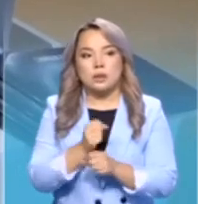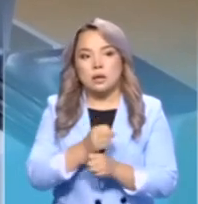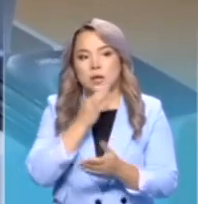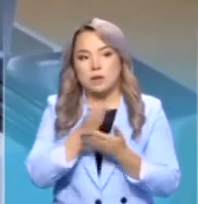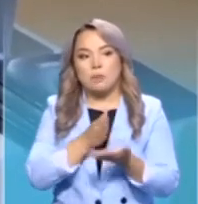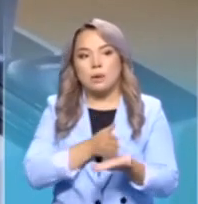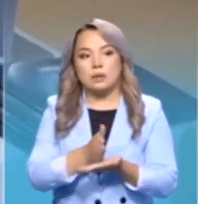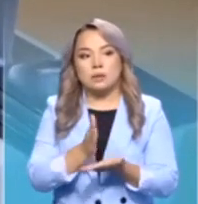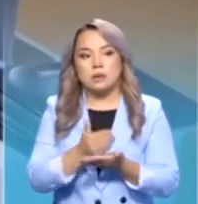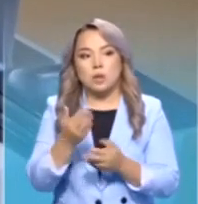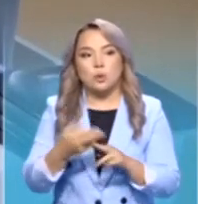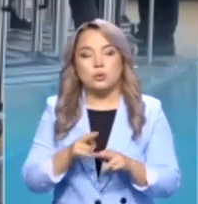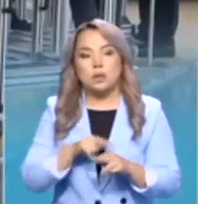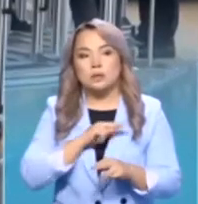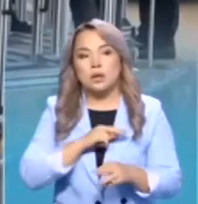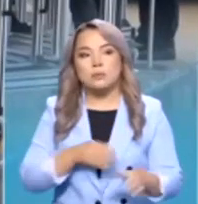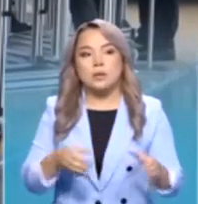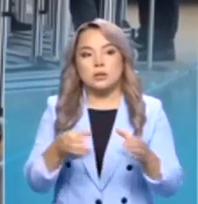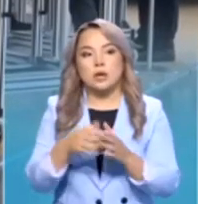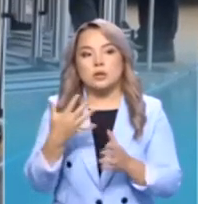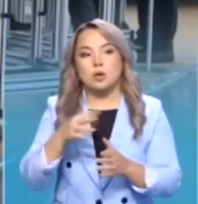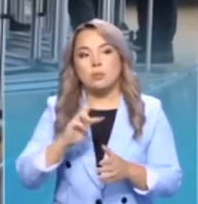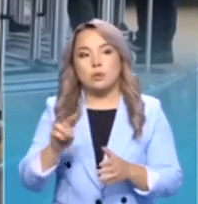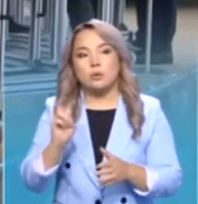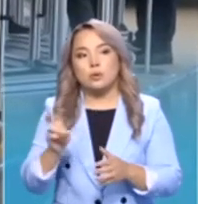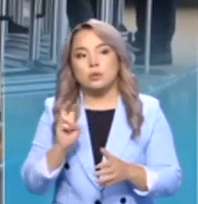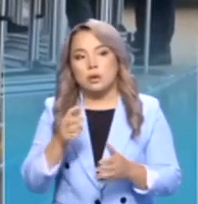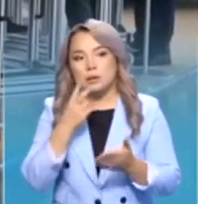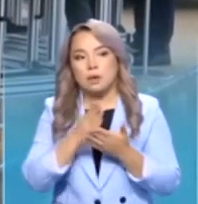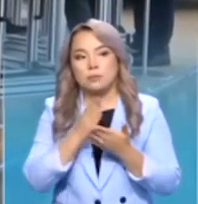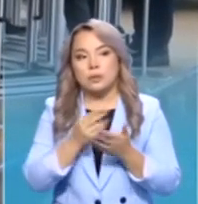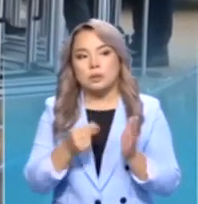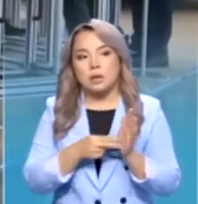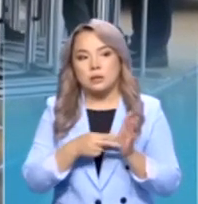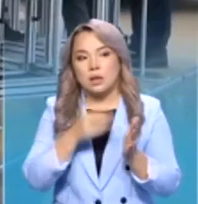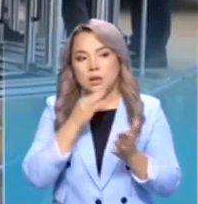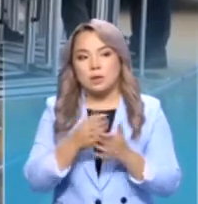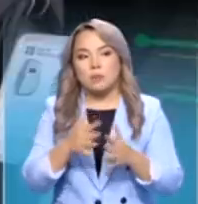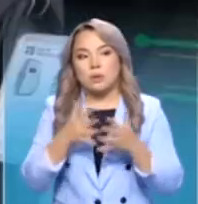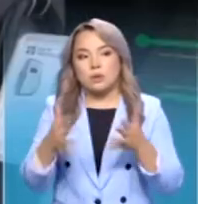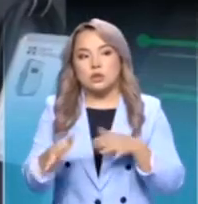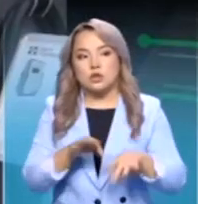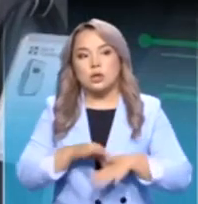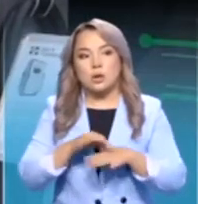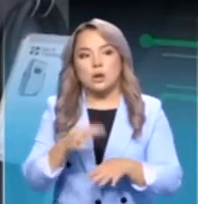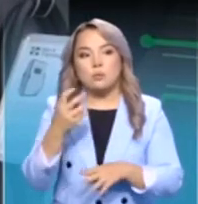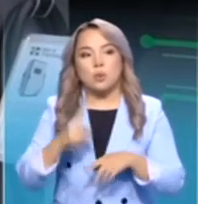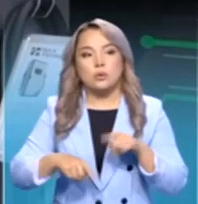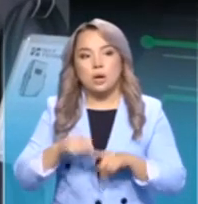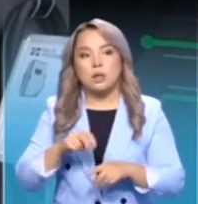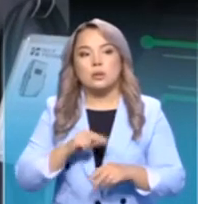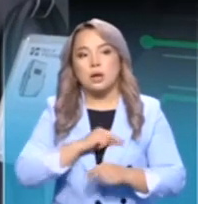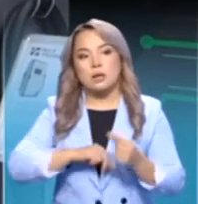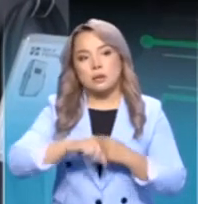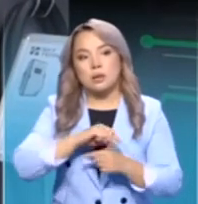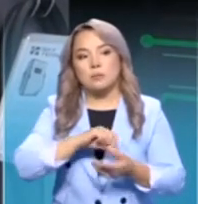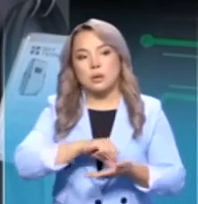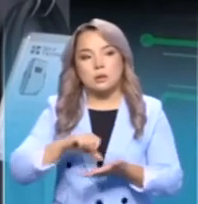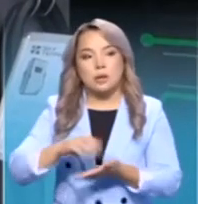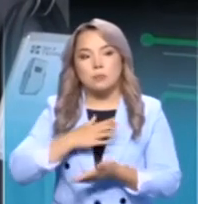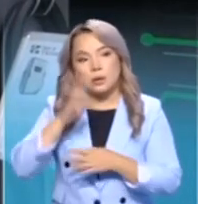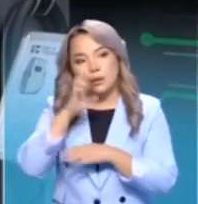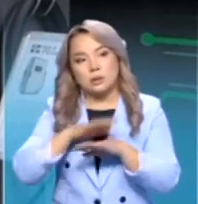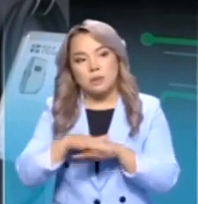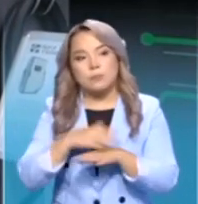асыруға бағытталған. Серіктестік 50 миллион долларға бағаланып отыр. Бұл ауқымды шараға 500 отандық кәсіпкер қатысқан, ал біздің